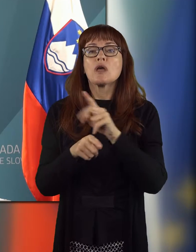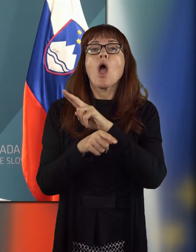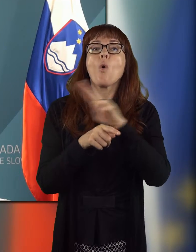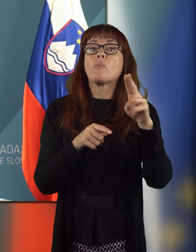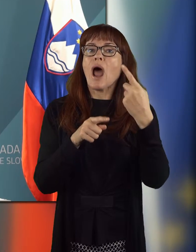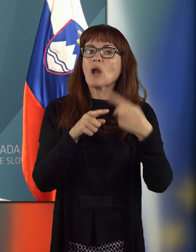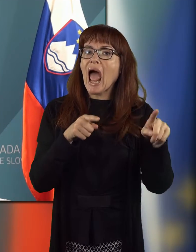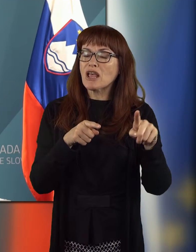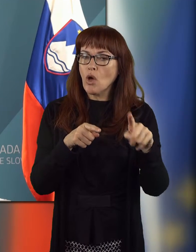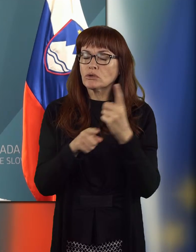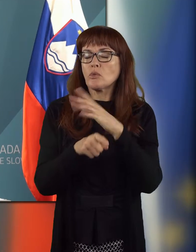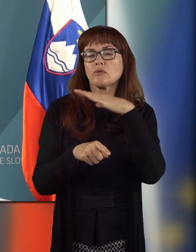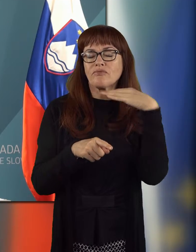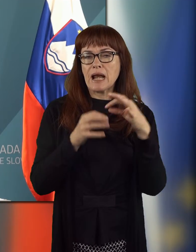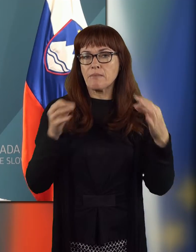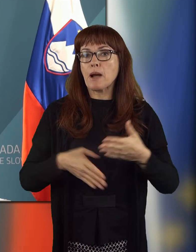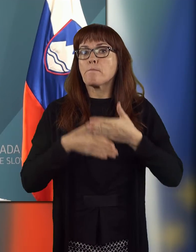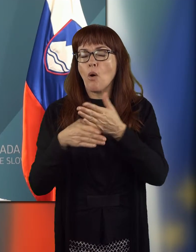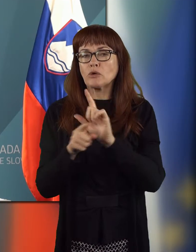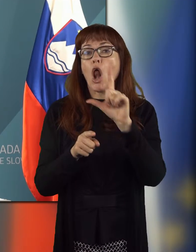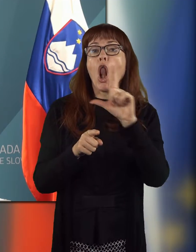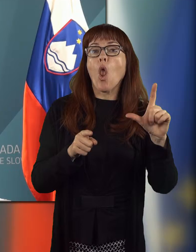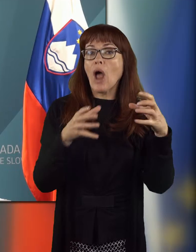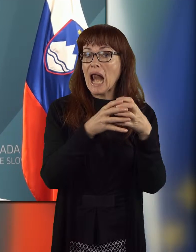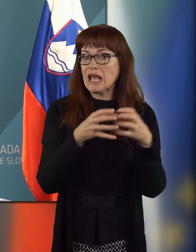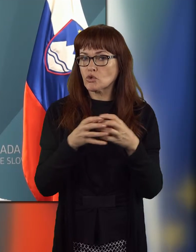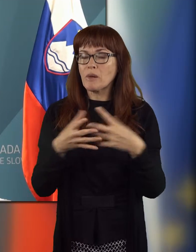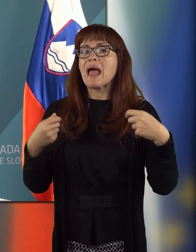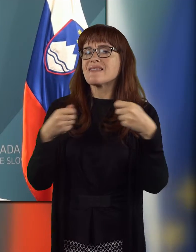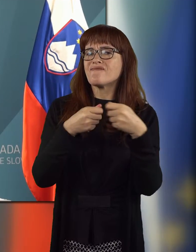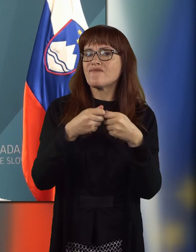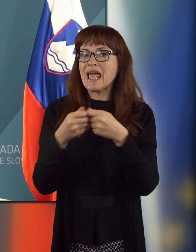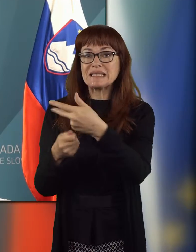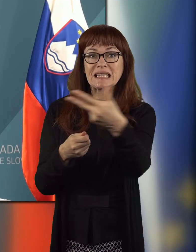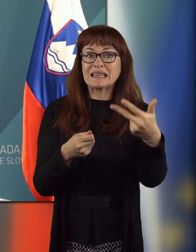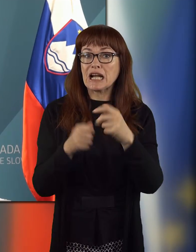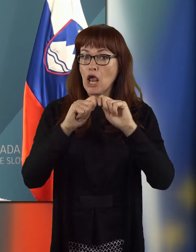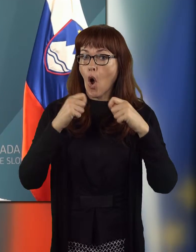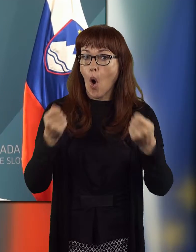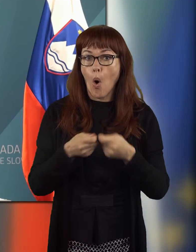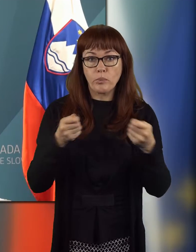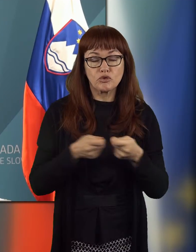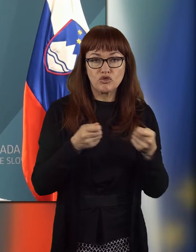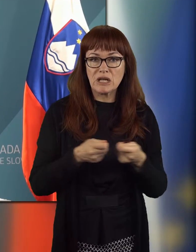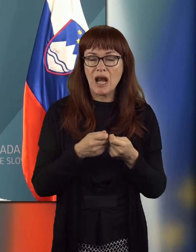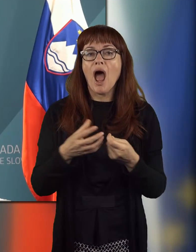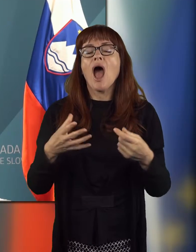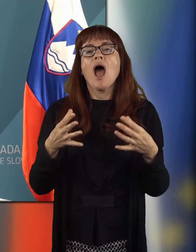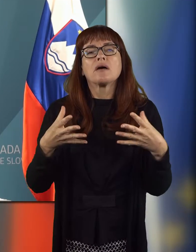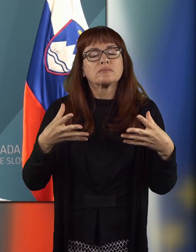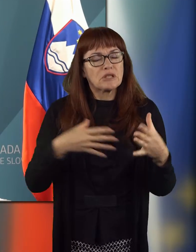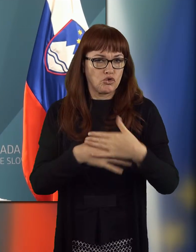tudi upravne enote v veliki meri pomagale, pa tudi lokalne skupnosti. Smo na vezi z vsemi 3 občinami in